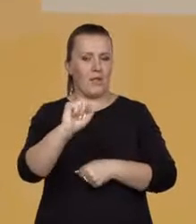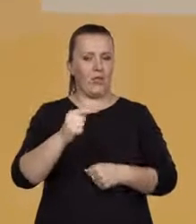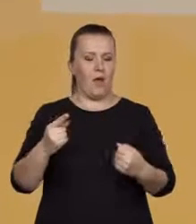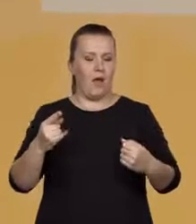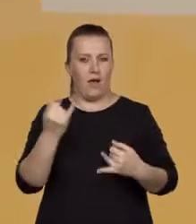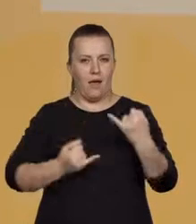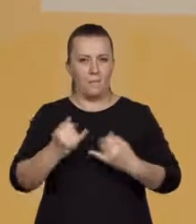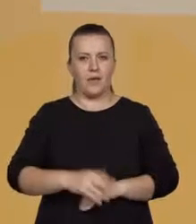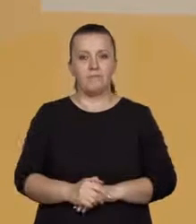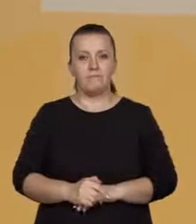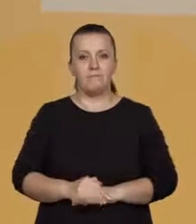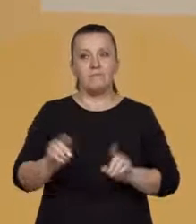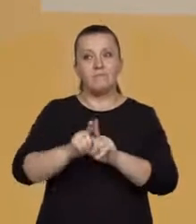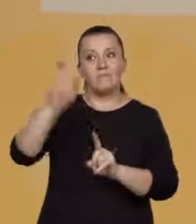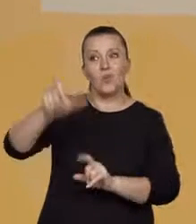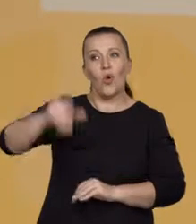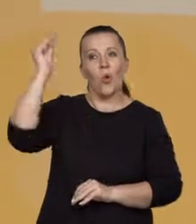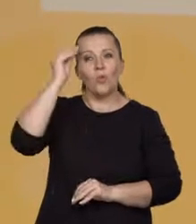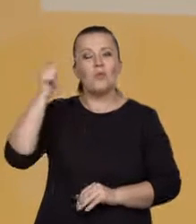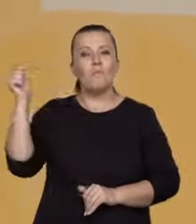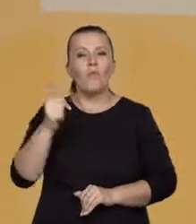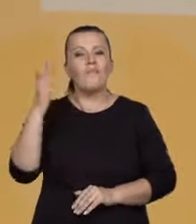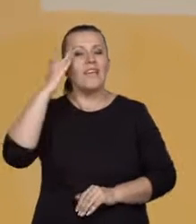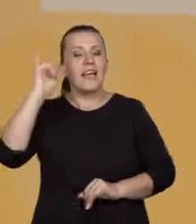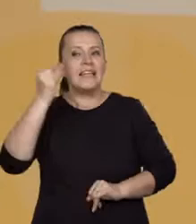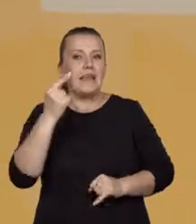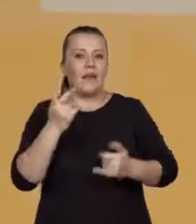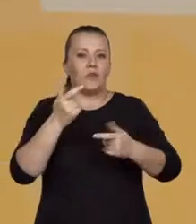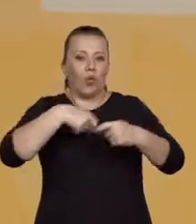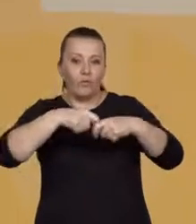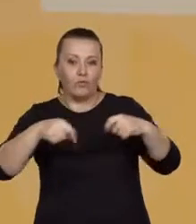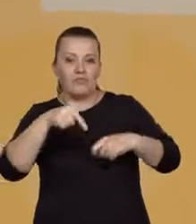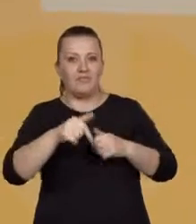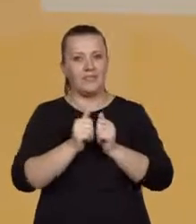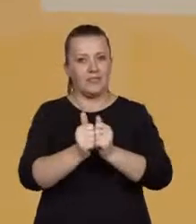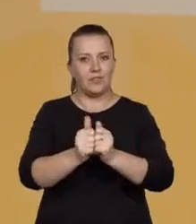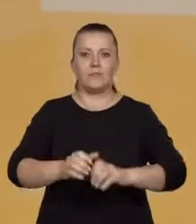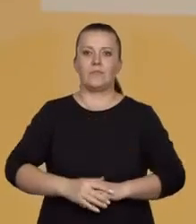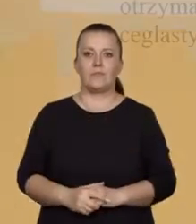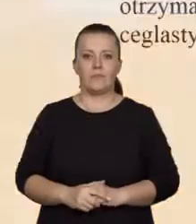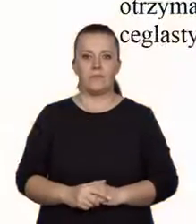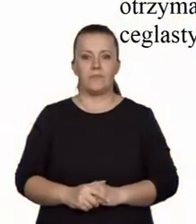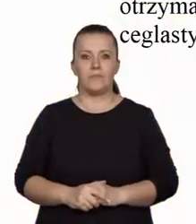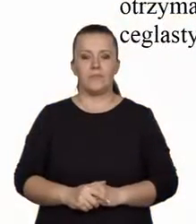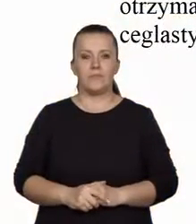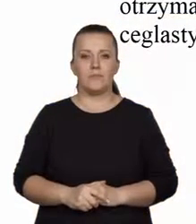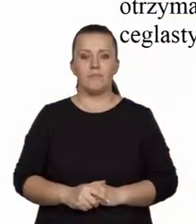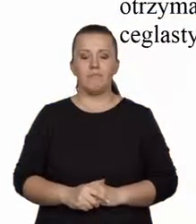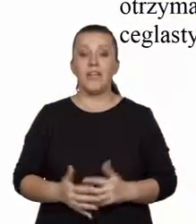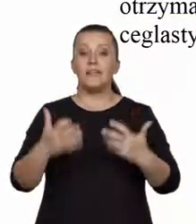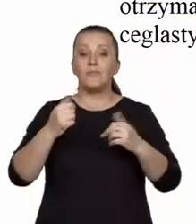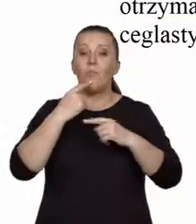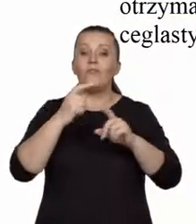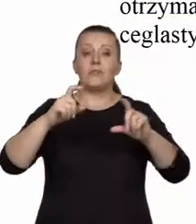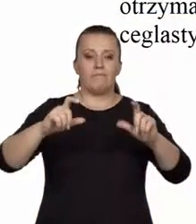umiejętność radzenia sobie z nimi to jedna z podstawowych umiejętności, którą powinien opanować każdy maturzysta. Warto w tym